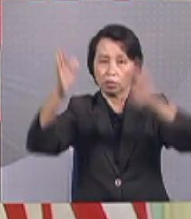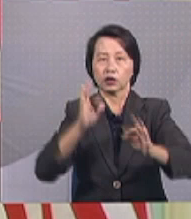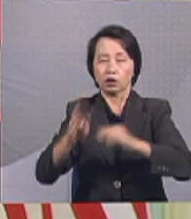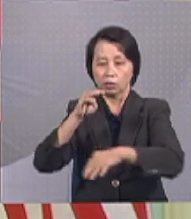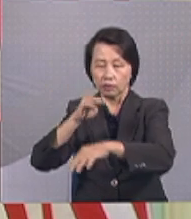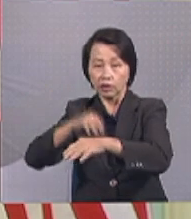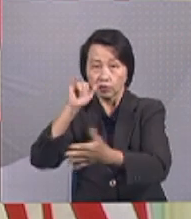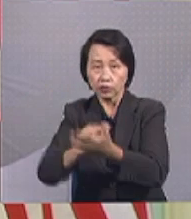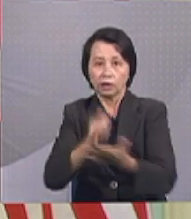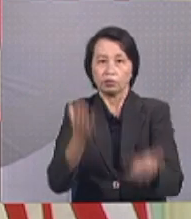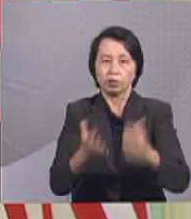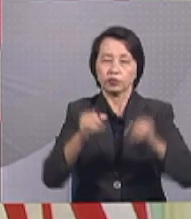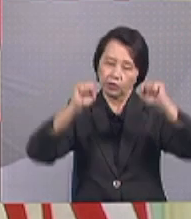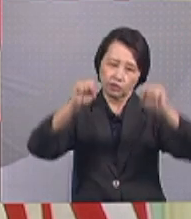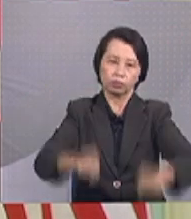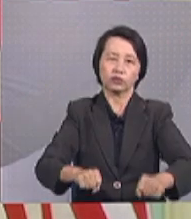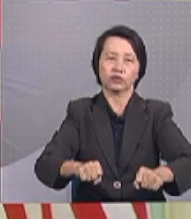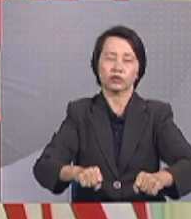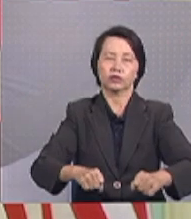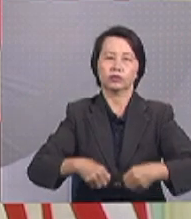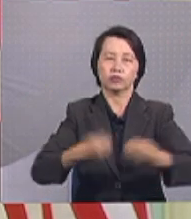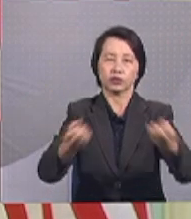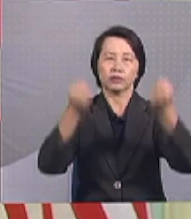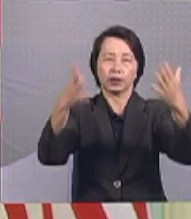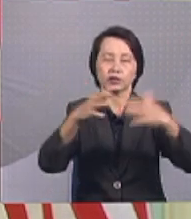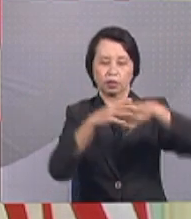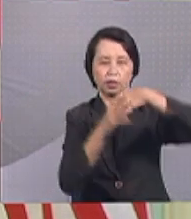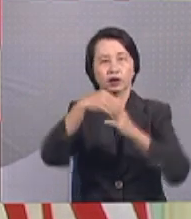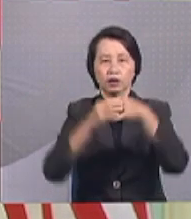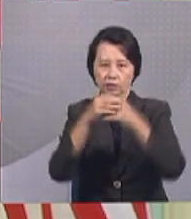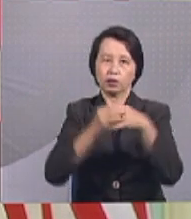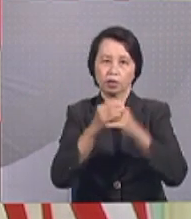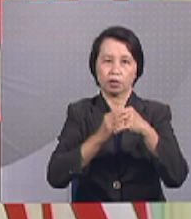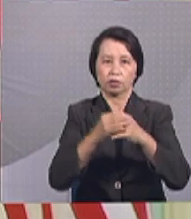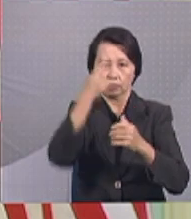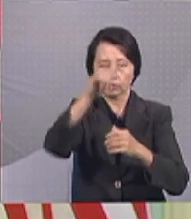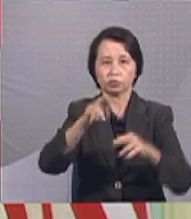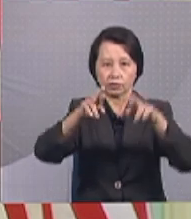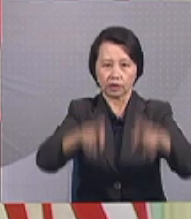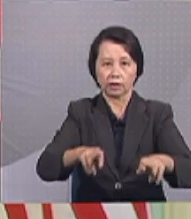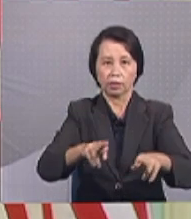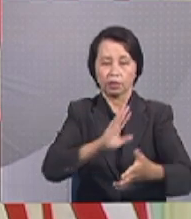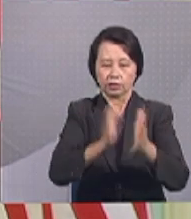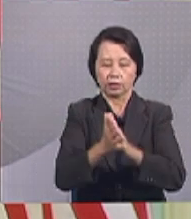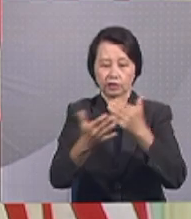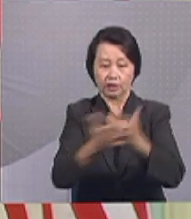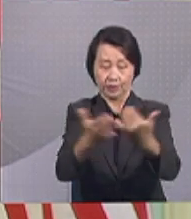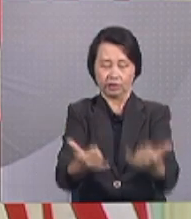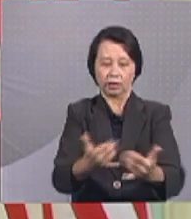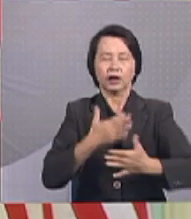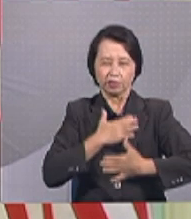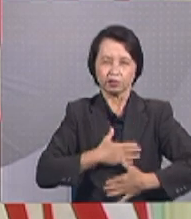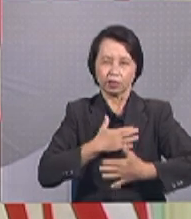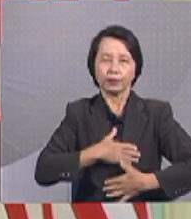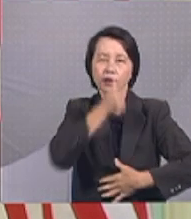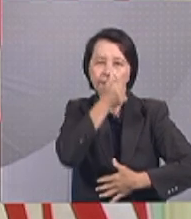itu, mungkin kita boleh memberikan lebih banyak kelonggaran kepada rakyat kita. Jadi setakat hari ini, sabar dulu.